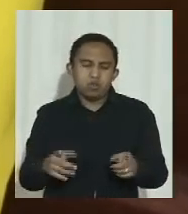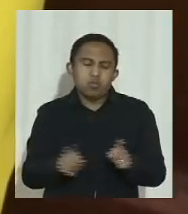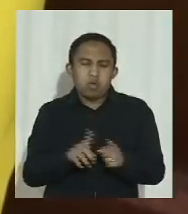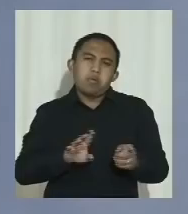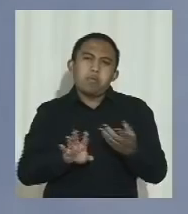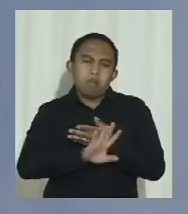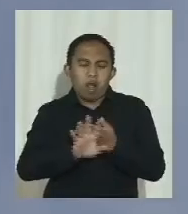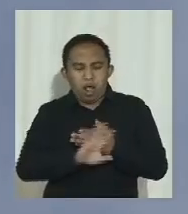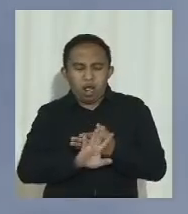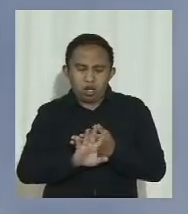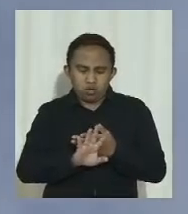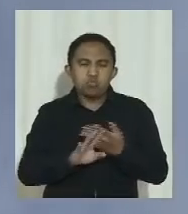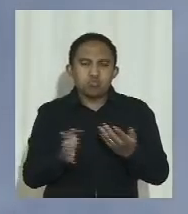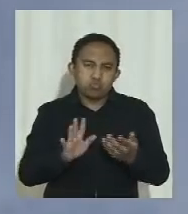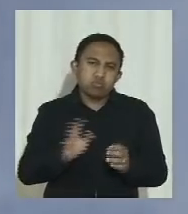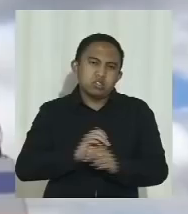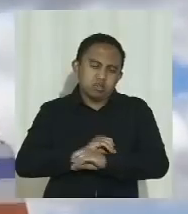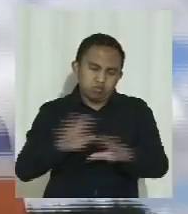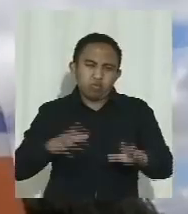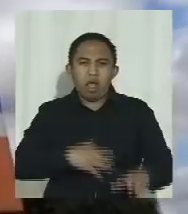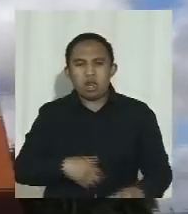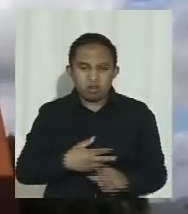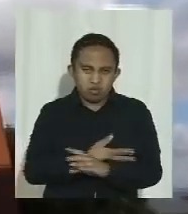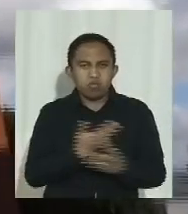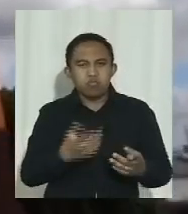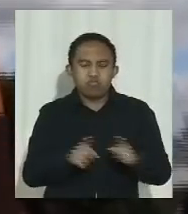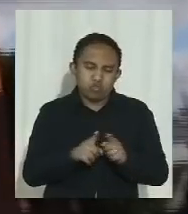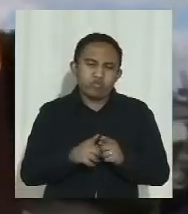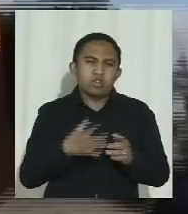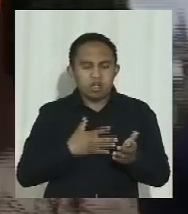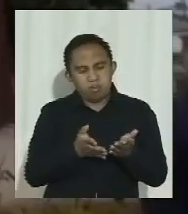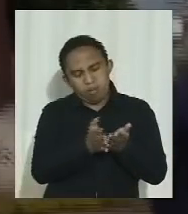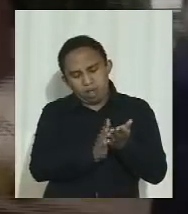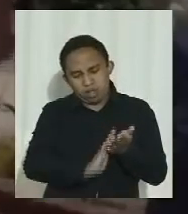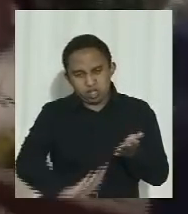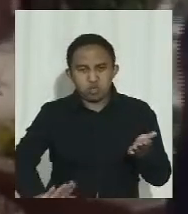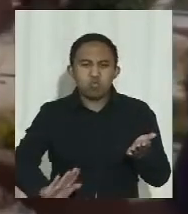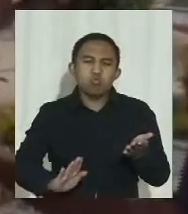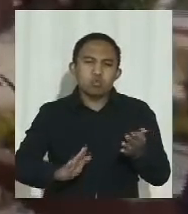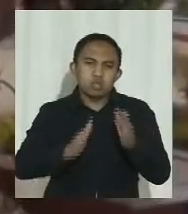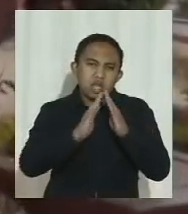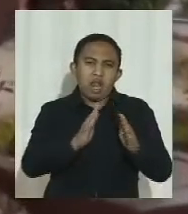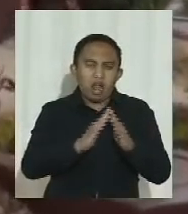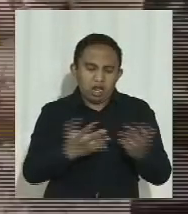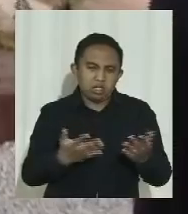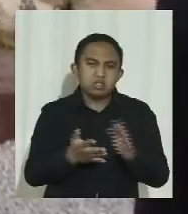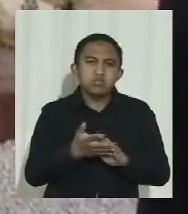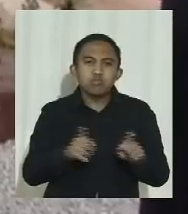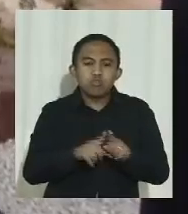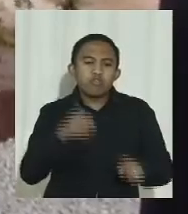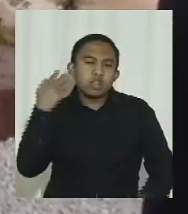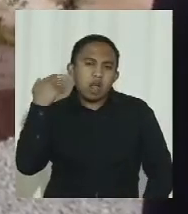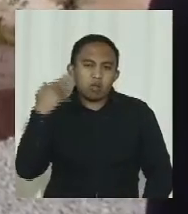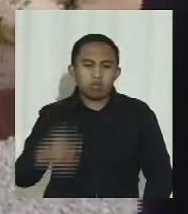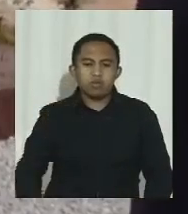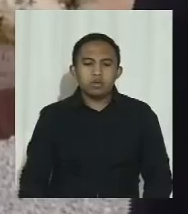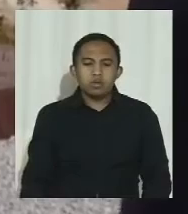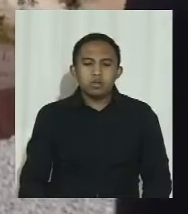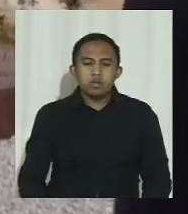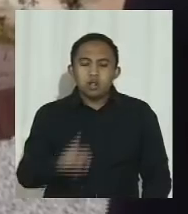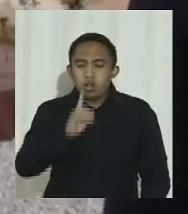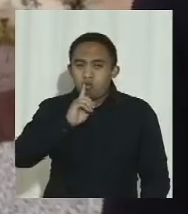satria fahadiovana no tandrovana. Miantoka raha teo ny rivotra iainy an'ny mponina tsy toy ny teo aloha. Fandoroana fako teto